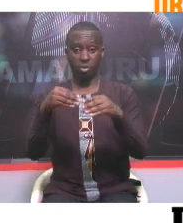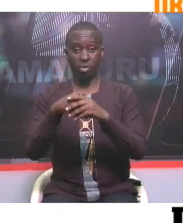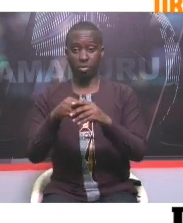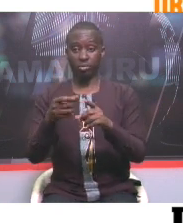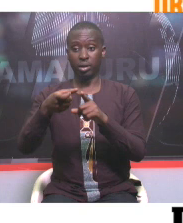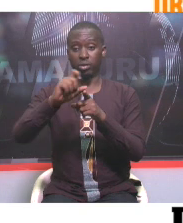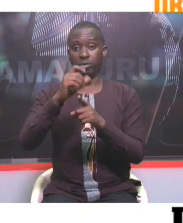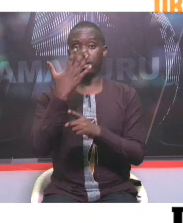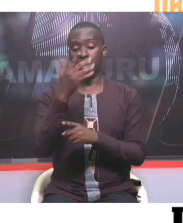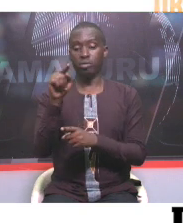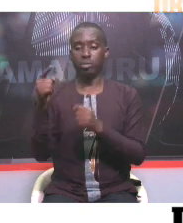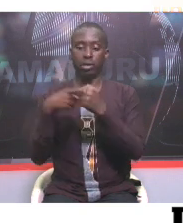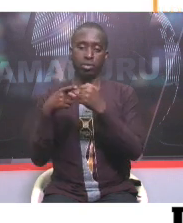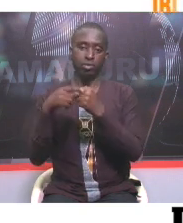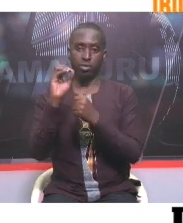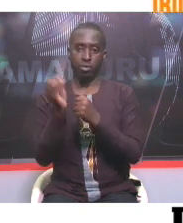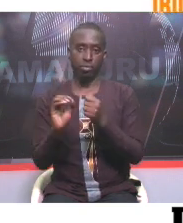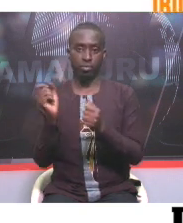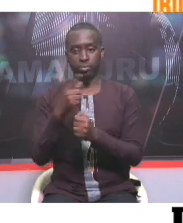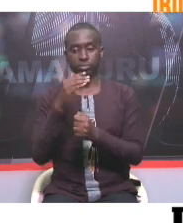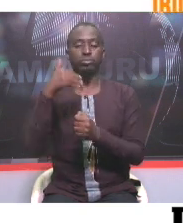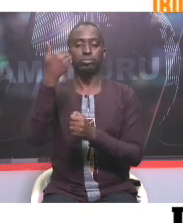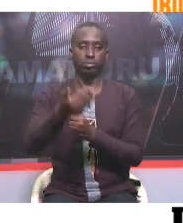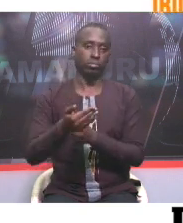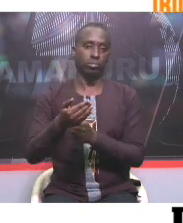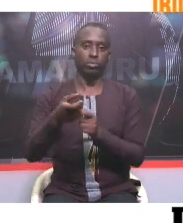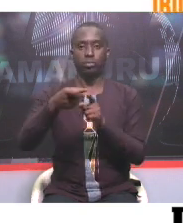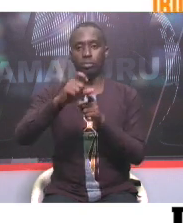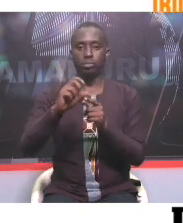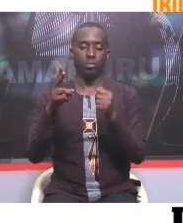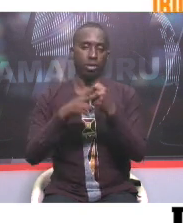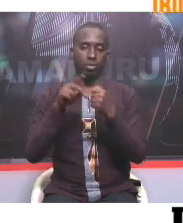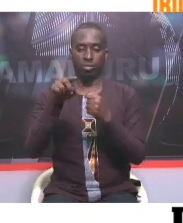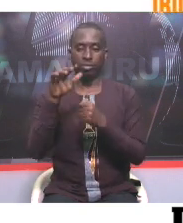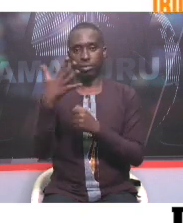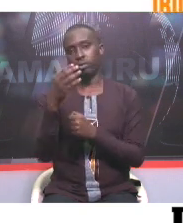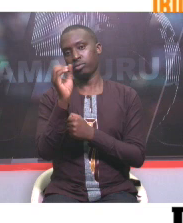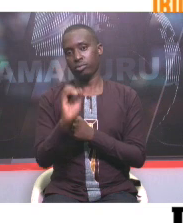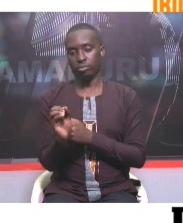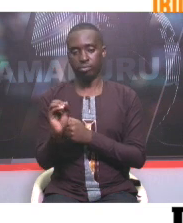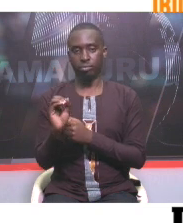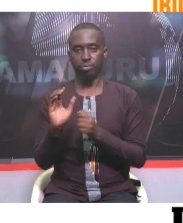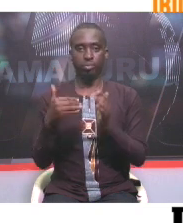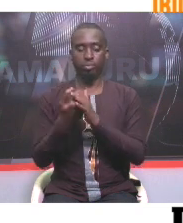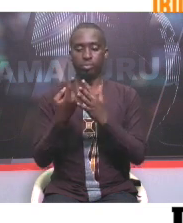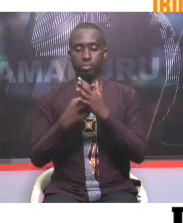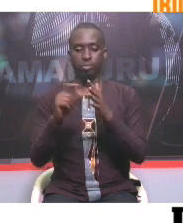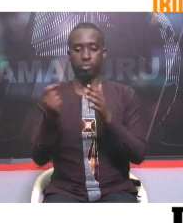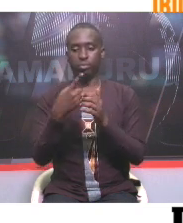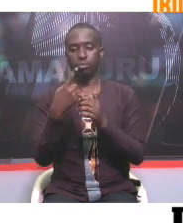kuri 5.6% ndetse mu kwezi kwakurikiyeho bizamuka kuri 7.5%. Bigeze mu ntangiriro z'ukwezi